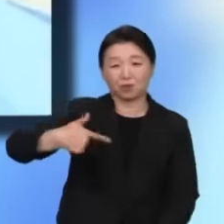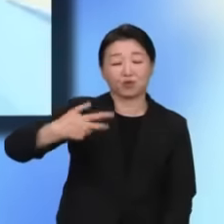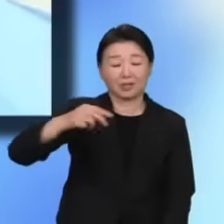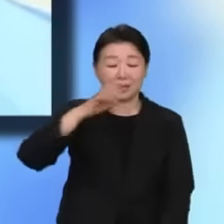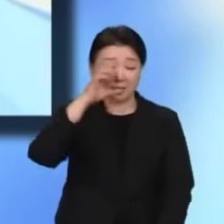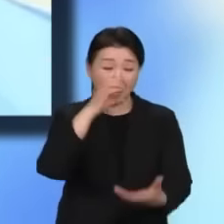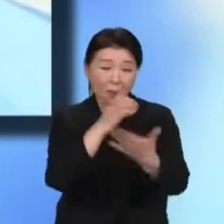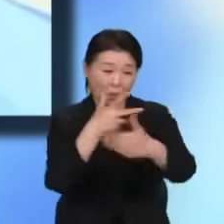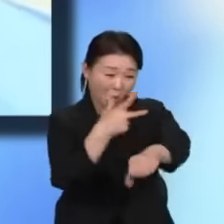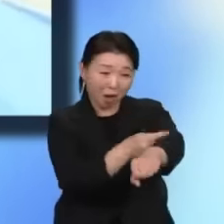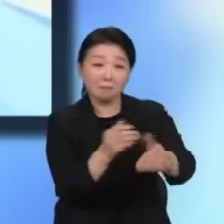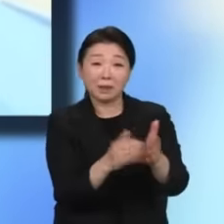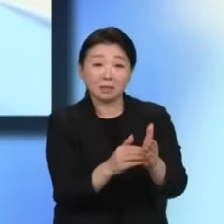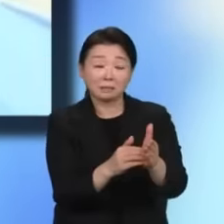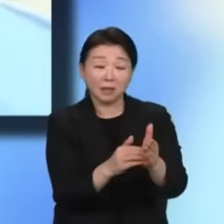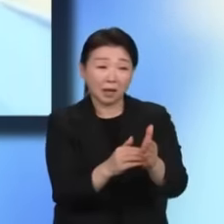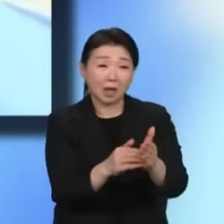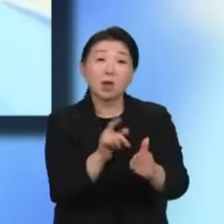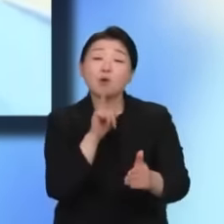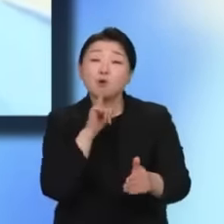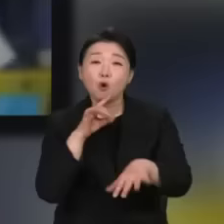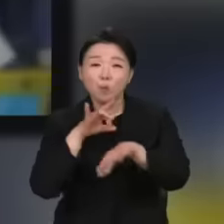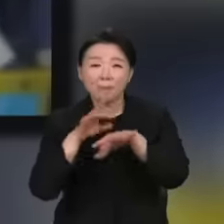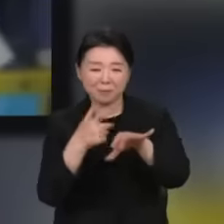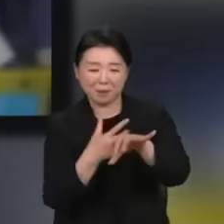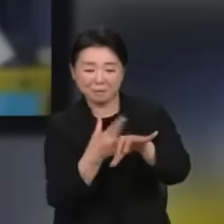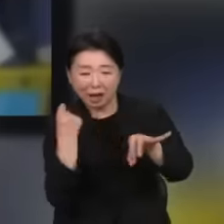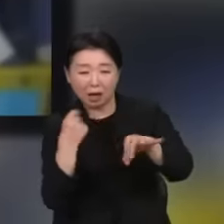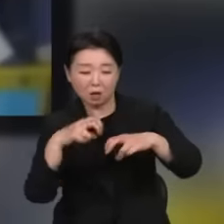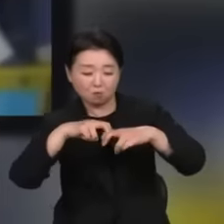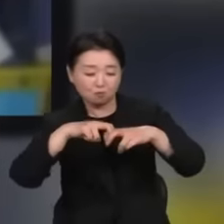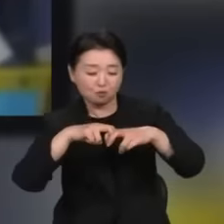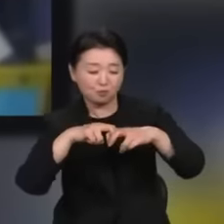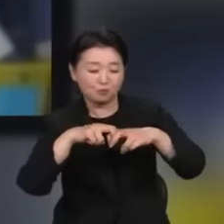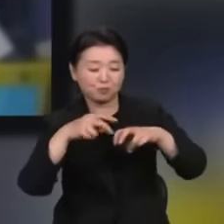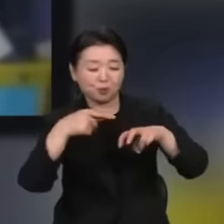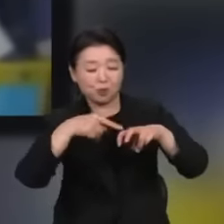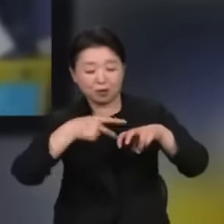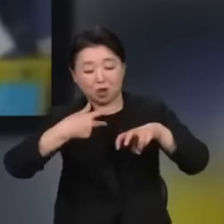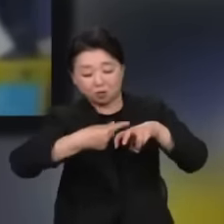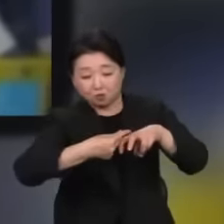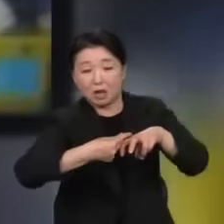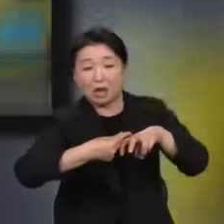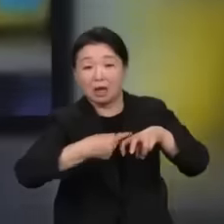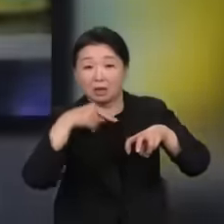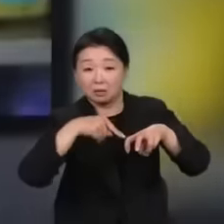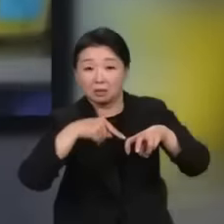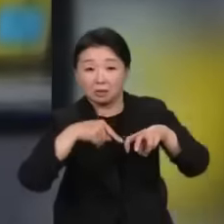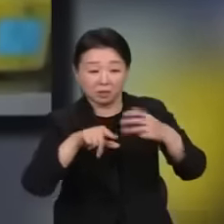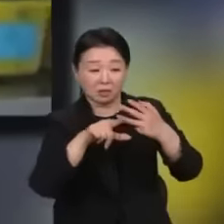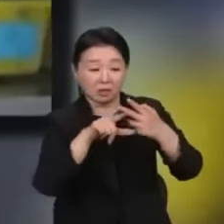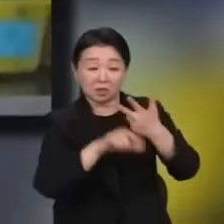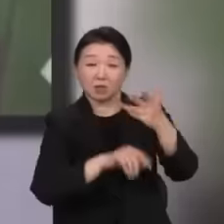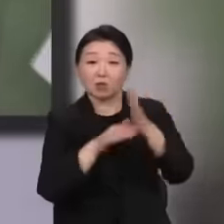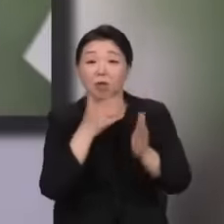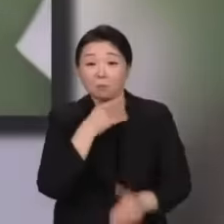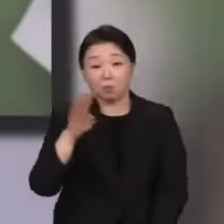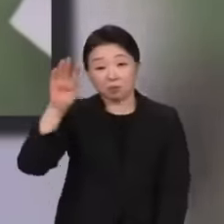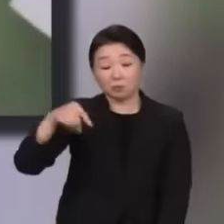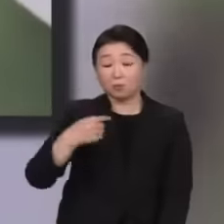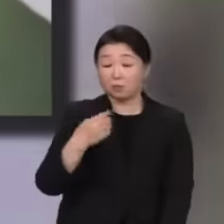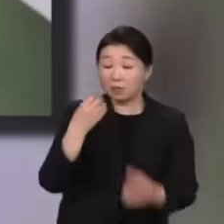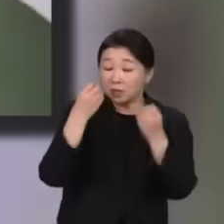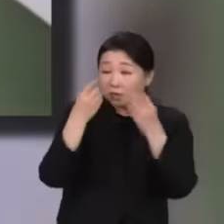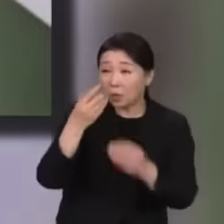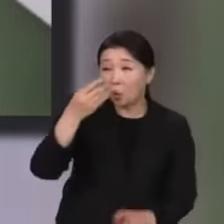골반뼈에서 채취한 자가 골수를 무릎 관절에 주사하는 시술인데 지난해 7월 복지부가